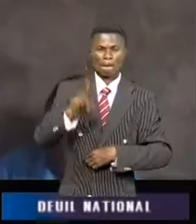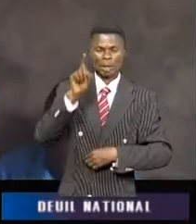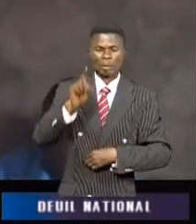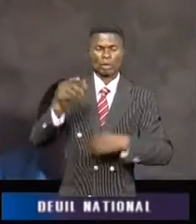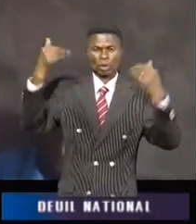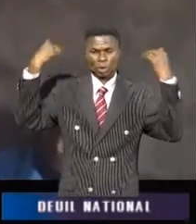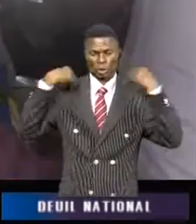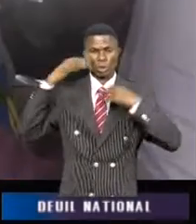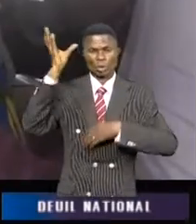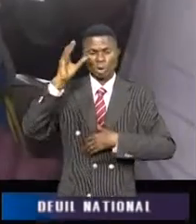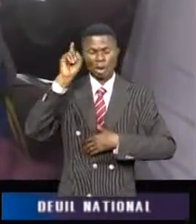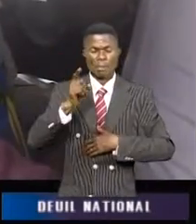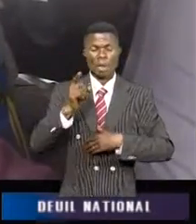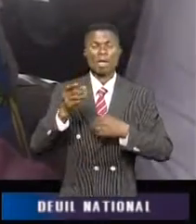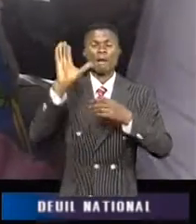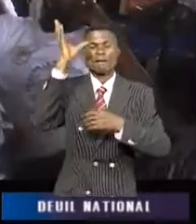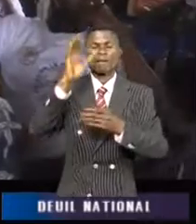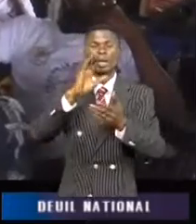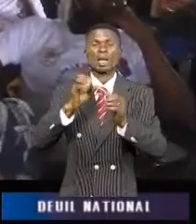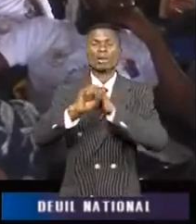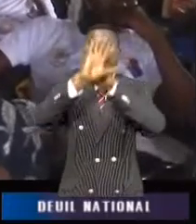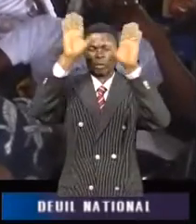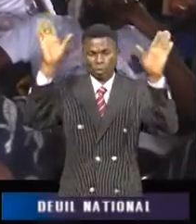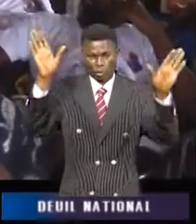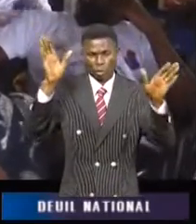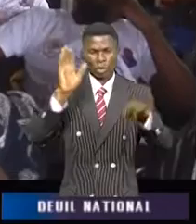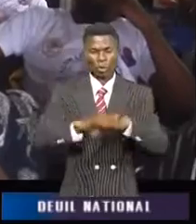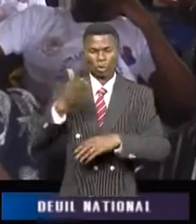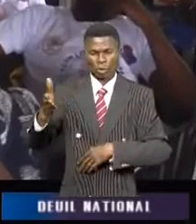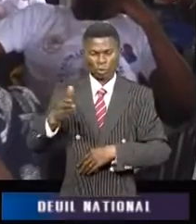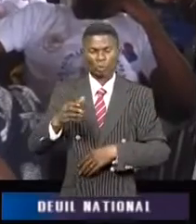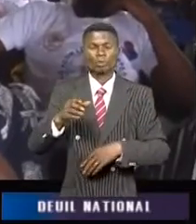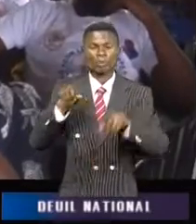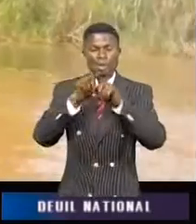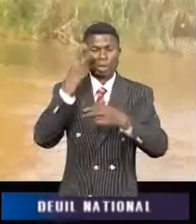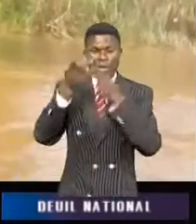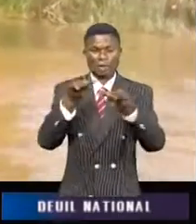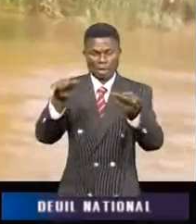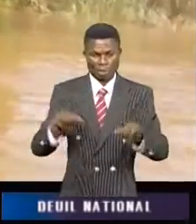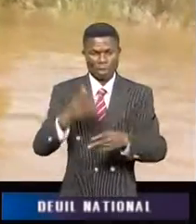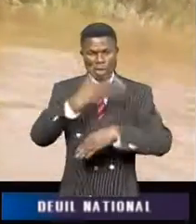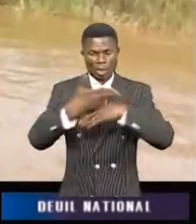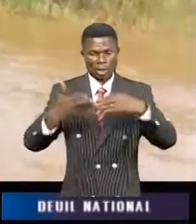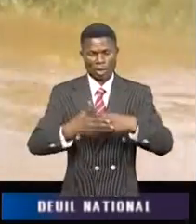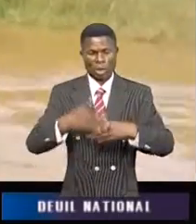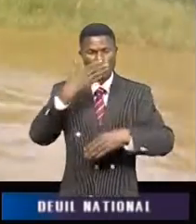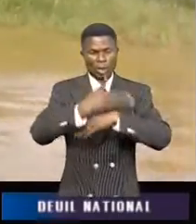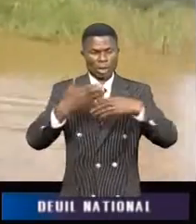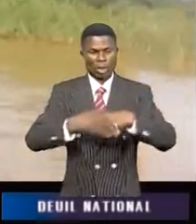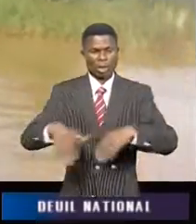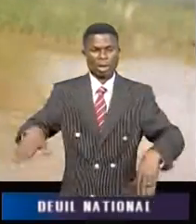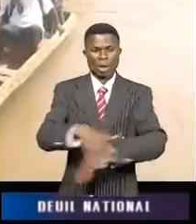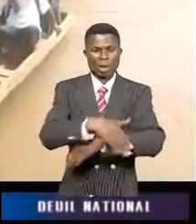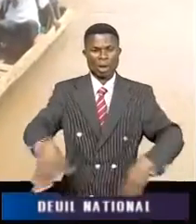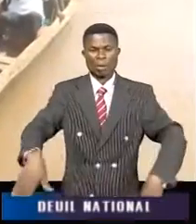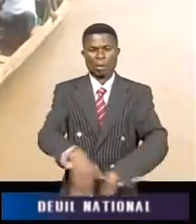notabilité qui veut voir leurs milliers être éclairés. À cette occasion, il a visité les sites où sera érigée la construction d'un